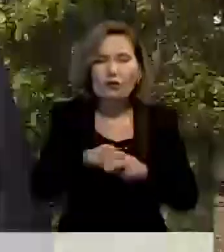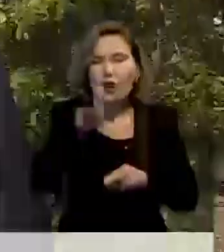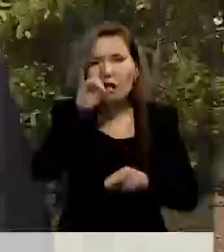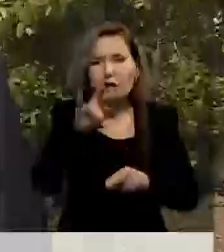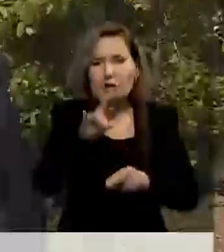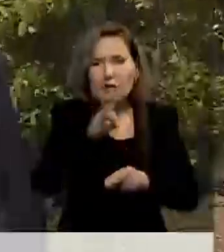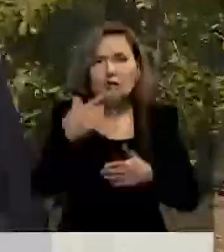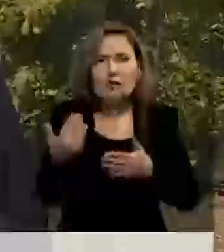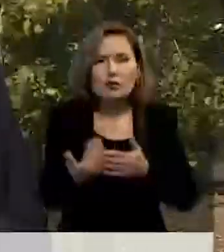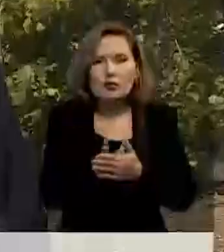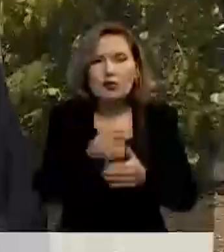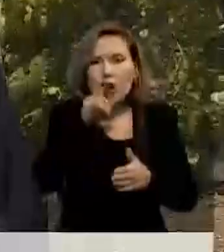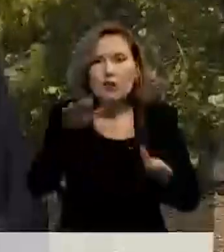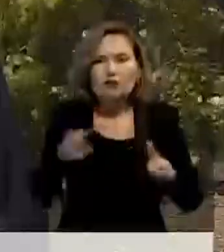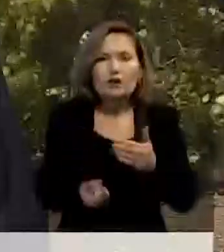табылды.